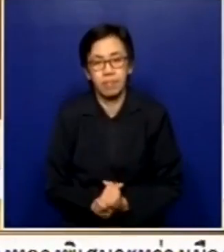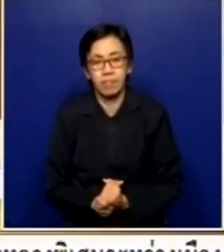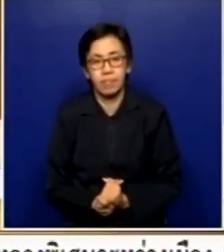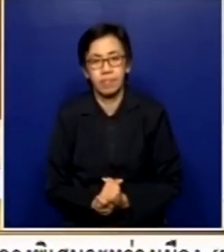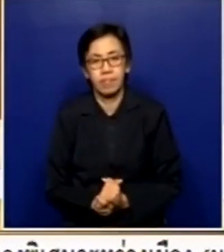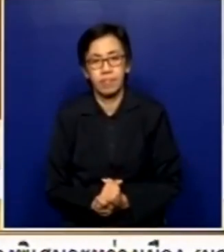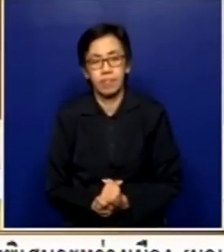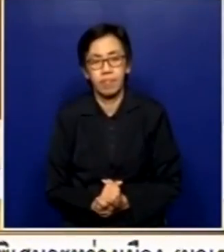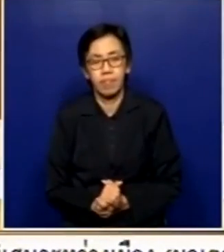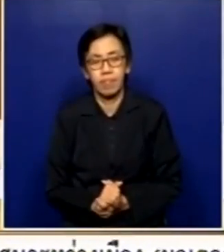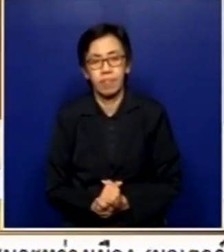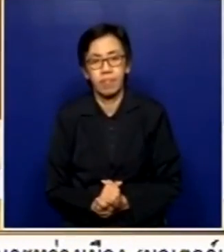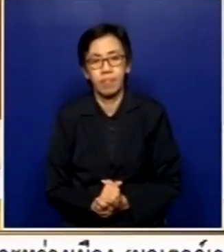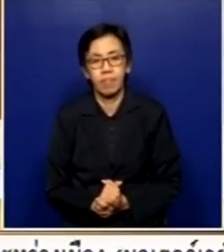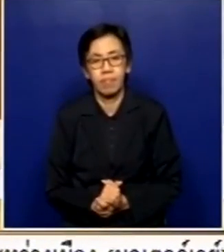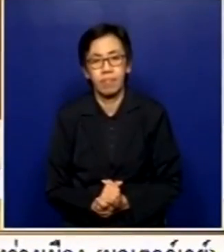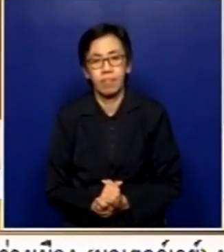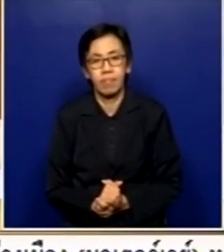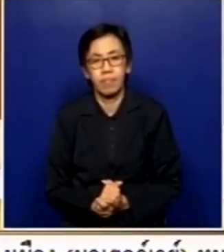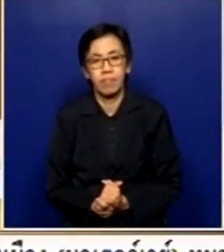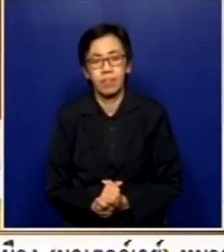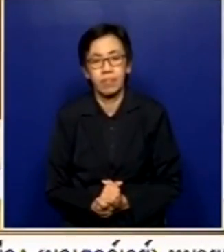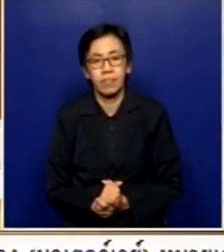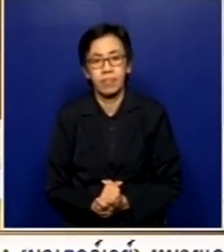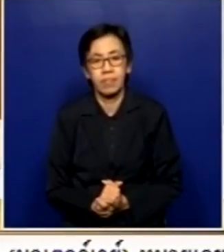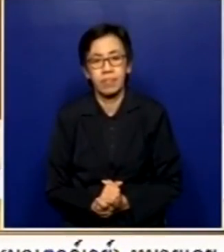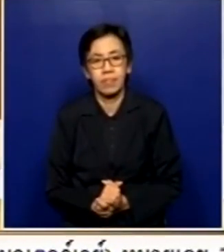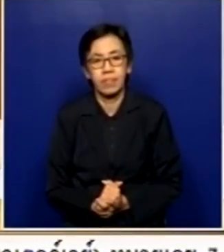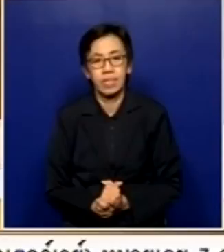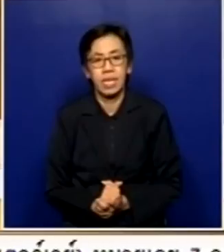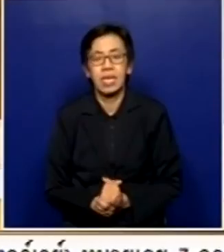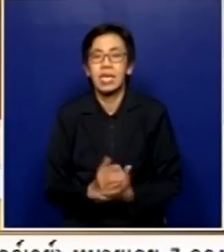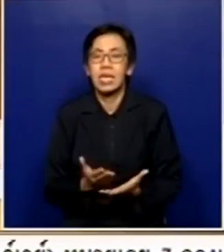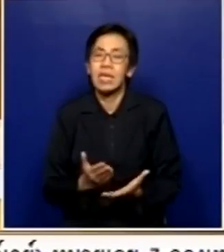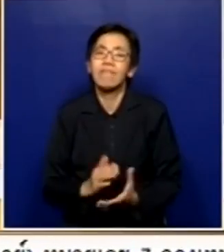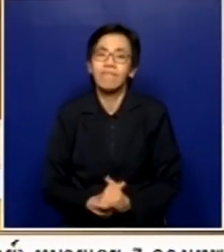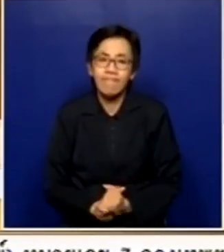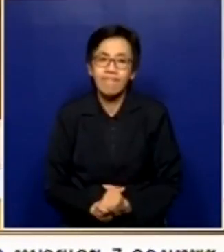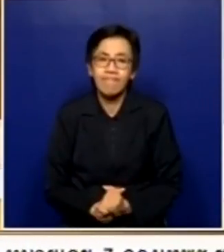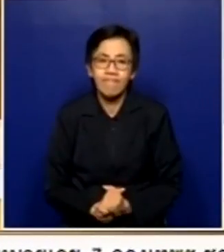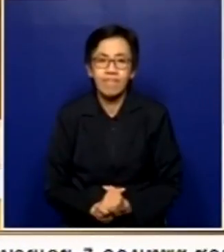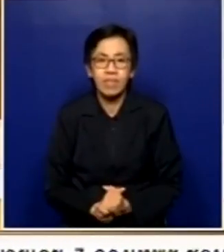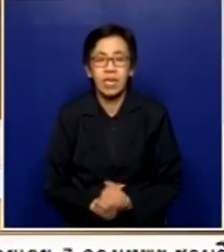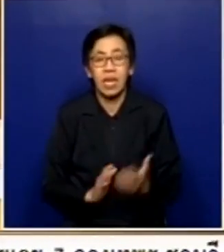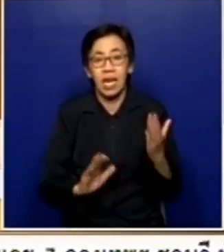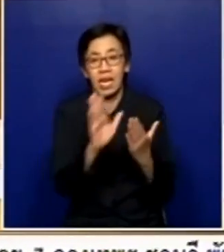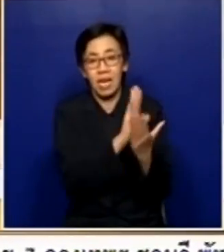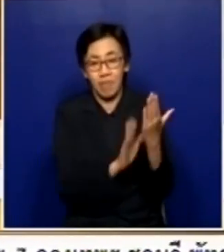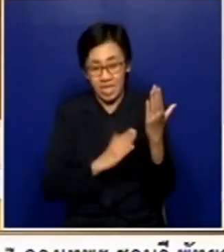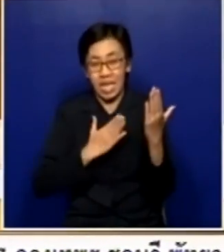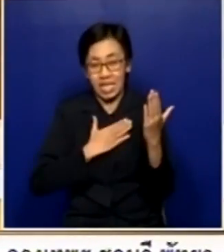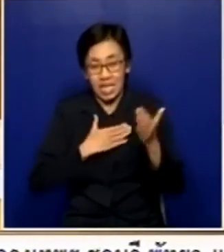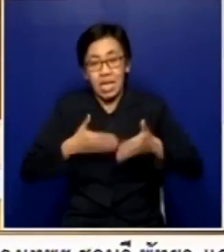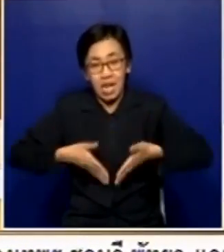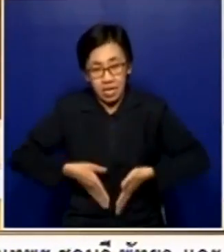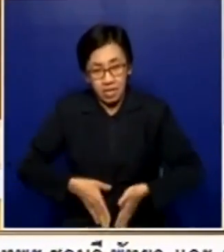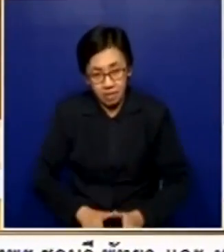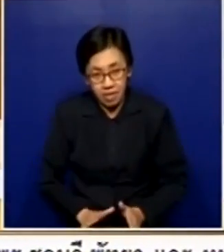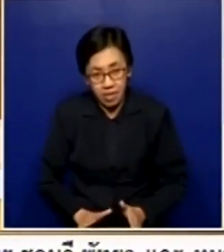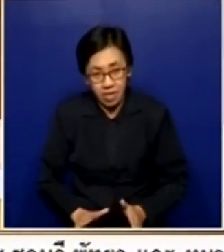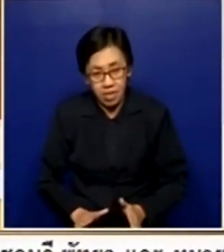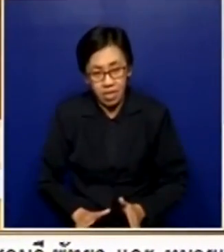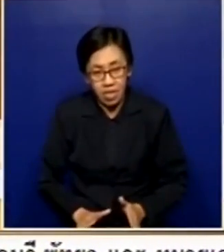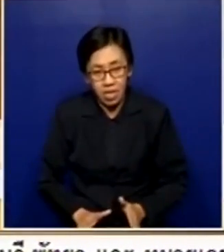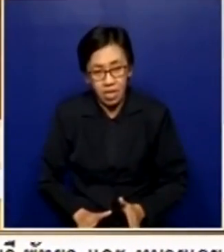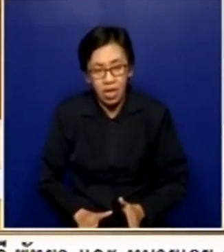มันเป็นความก็คือในตินแดนในประเทศที่คนเกิดมาเนี่ยก็เกินกว่า